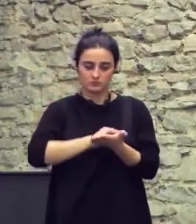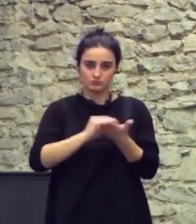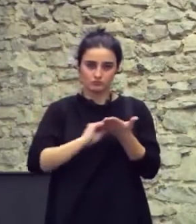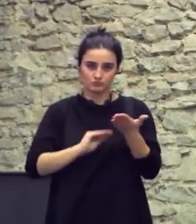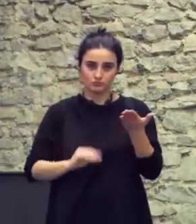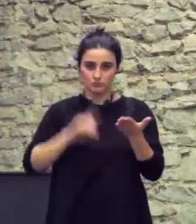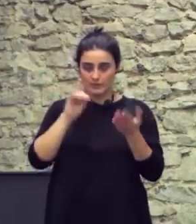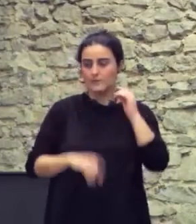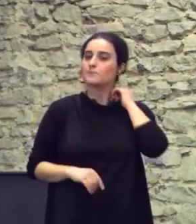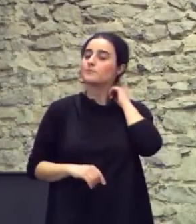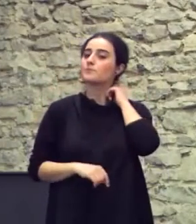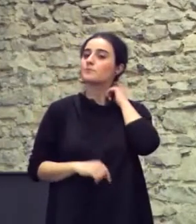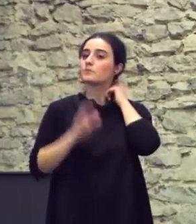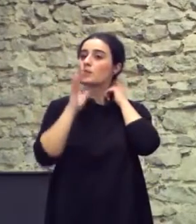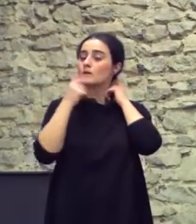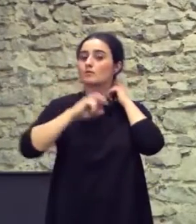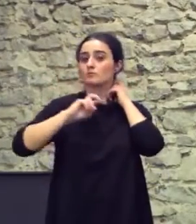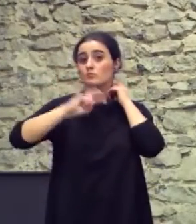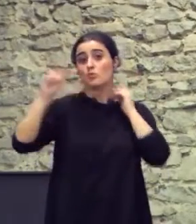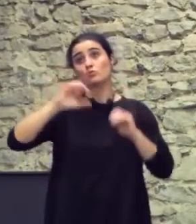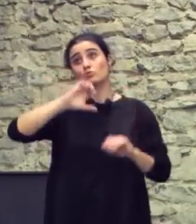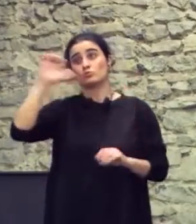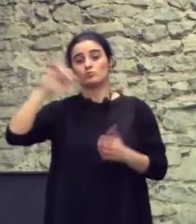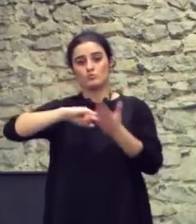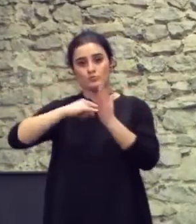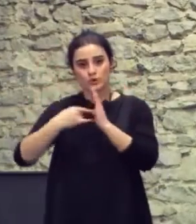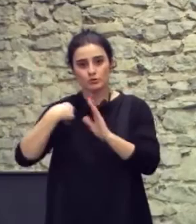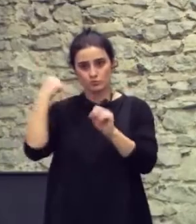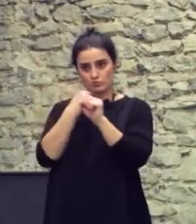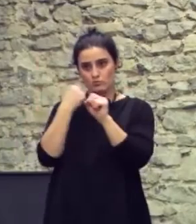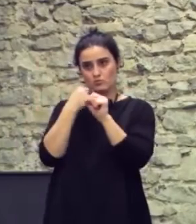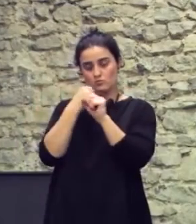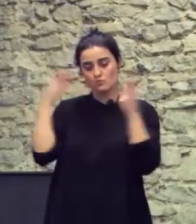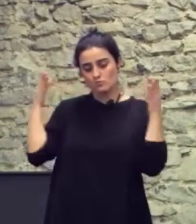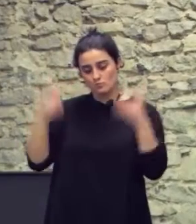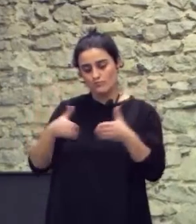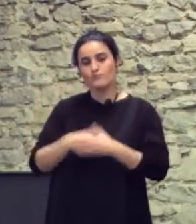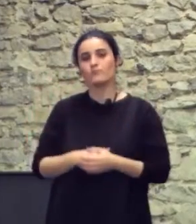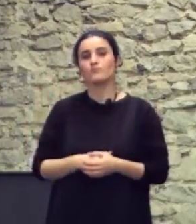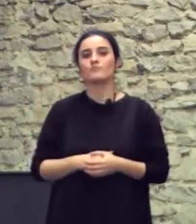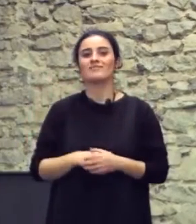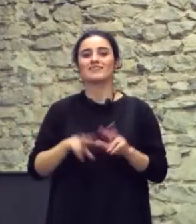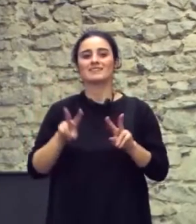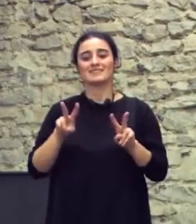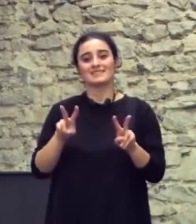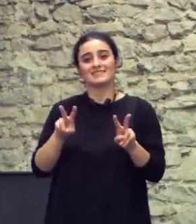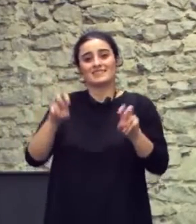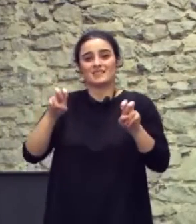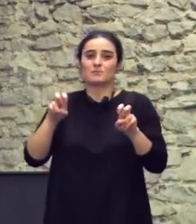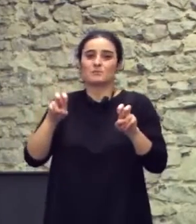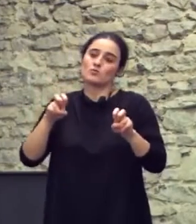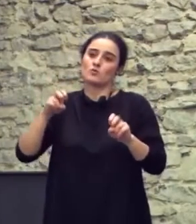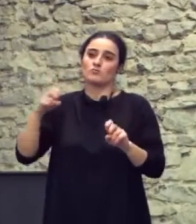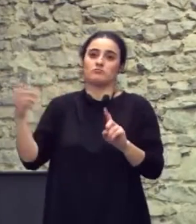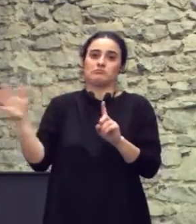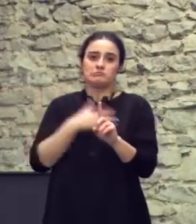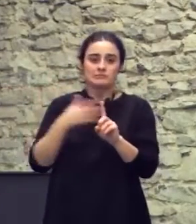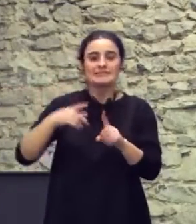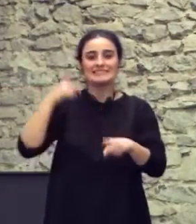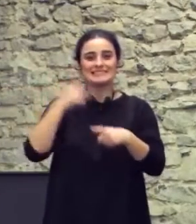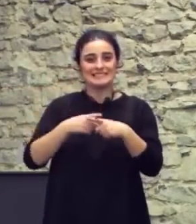egun beste Europar proiektu batean lanean ari naiz, indarkeria sexualaren inguruko proiektua